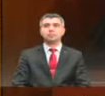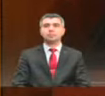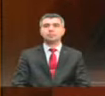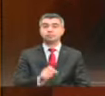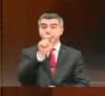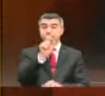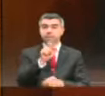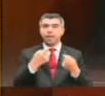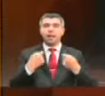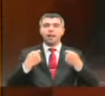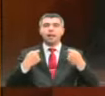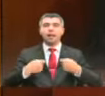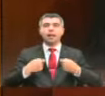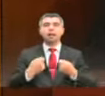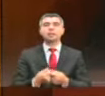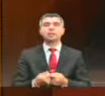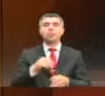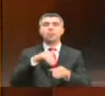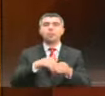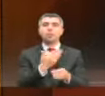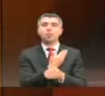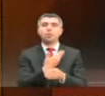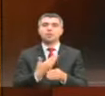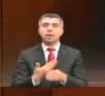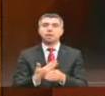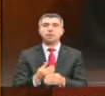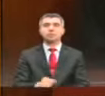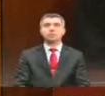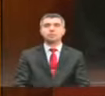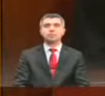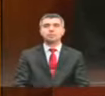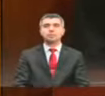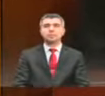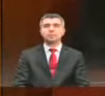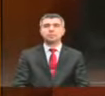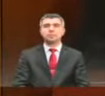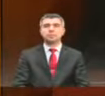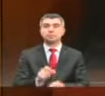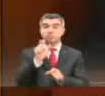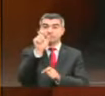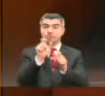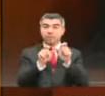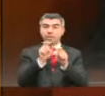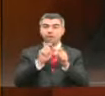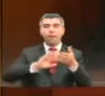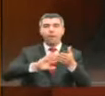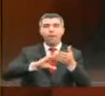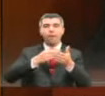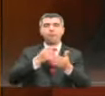السيد رئيس مجلس المستشارين المحترم، حضرات السيدات